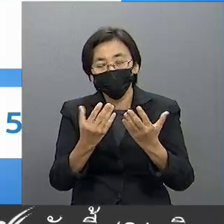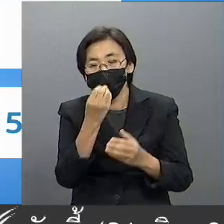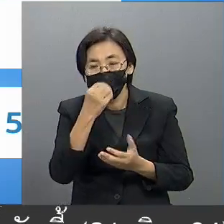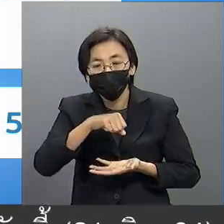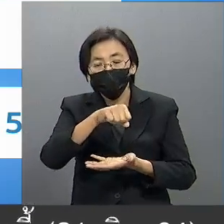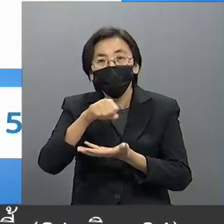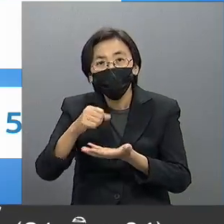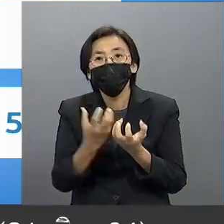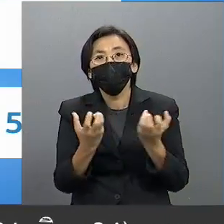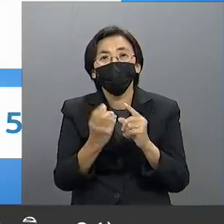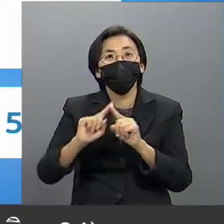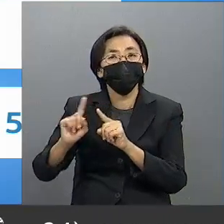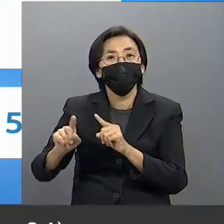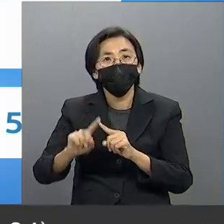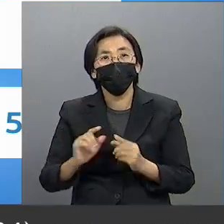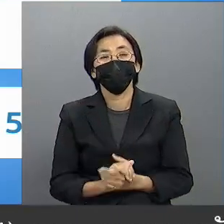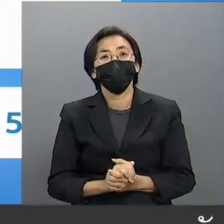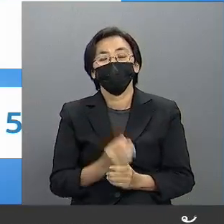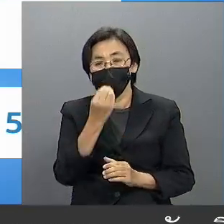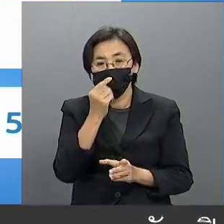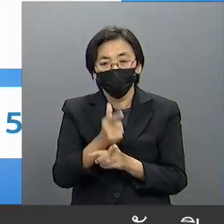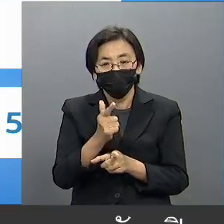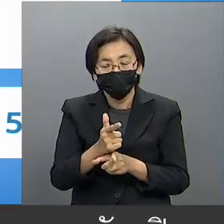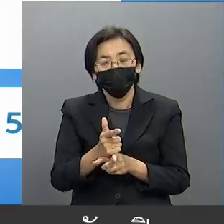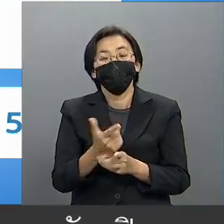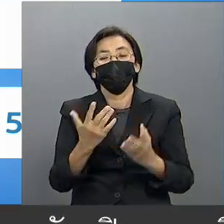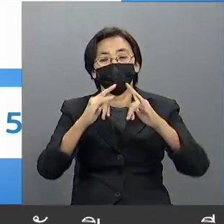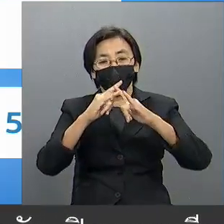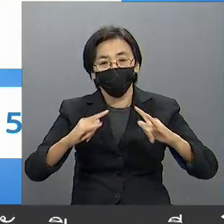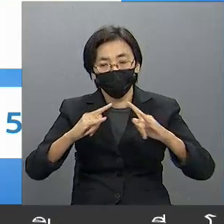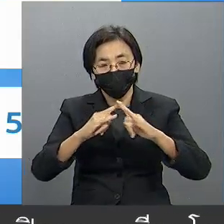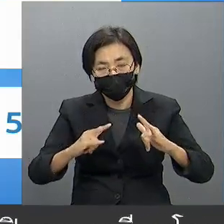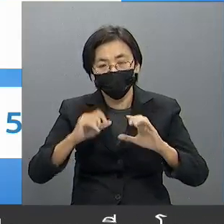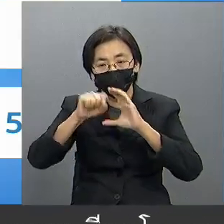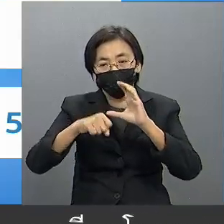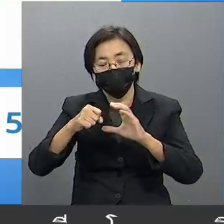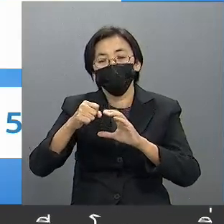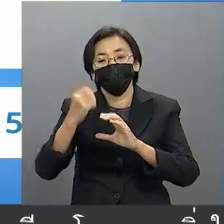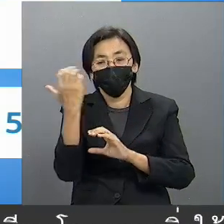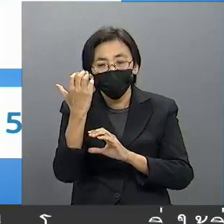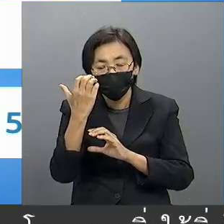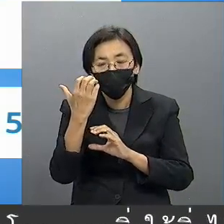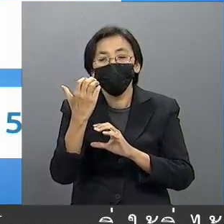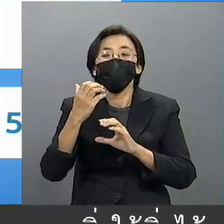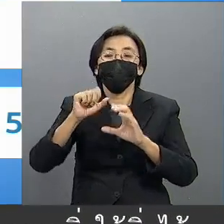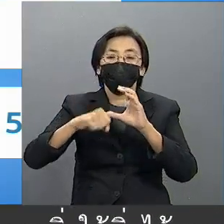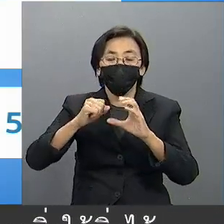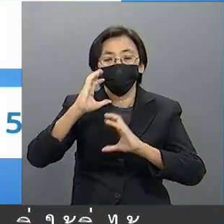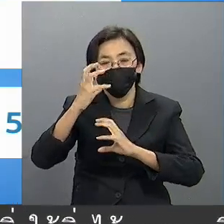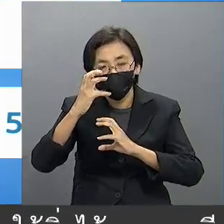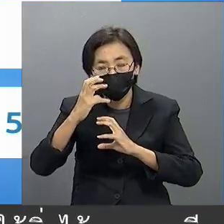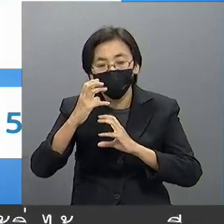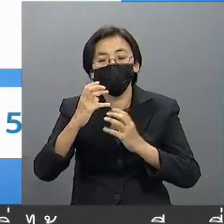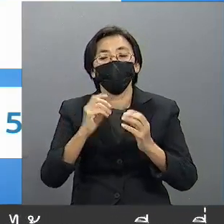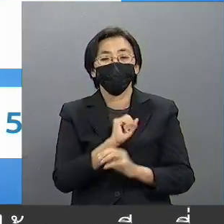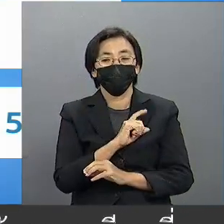ของต่างๆการจัดงานเลี้ยงสังสรรค์เข้าค่ายการถ่ายทำภาพยนตร์หรือรายการโทรทัศน์กิจกรรมทางศาสนาการ